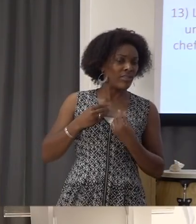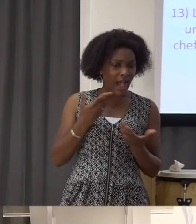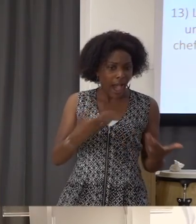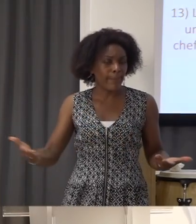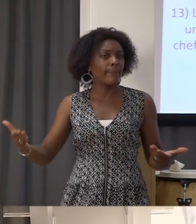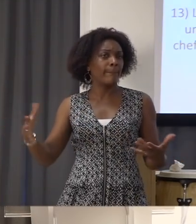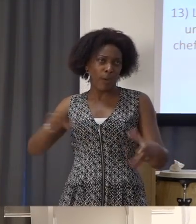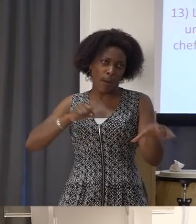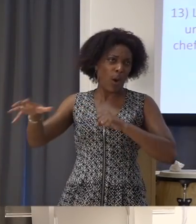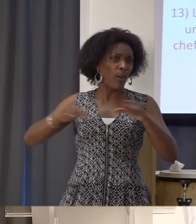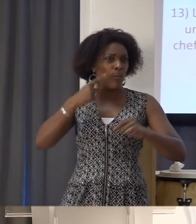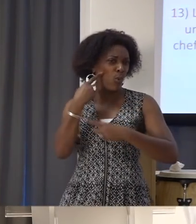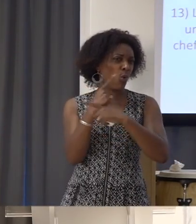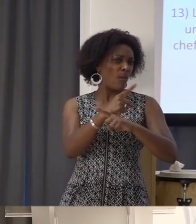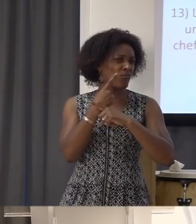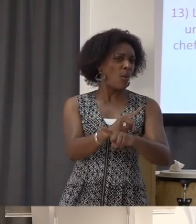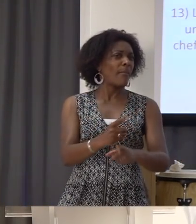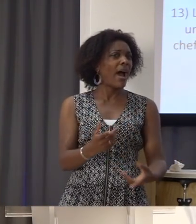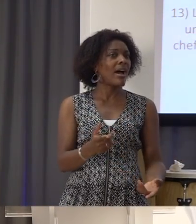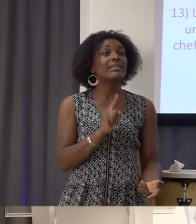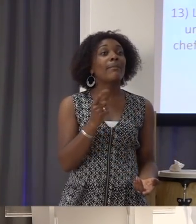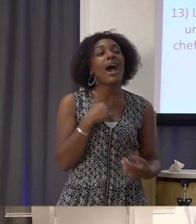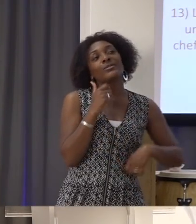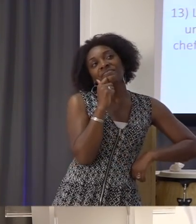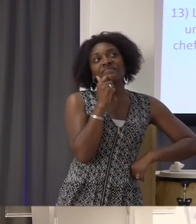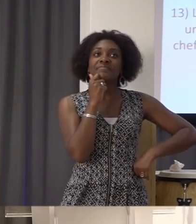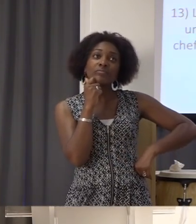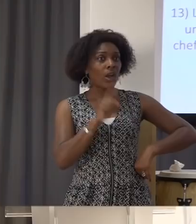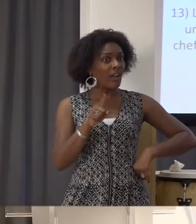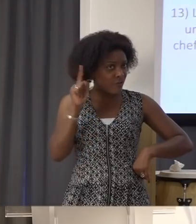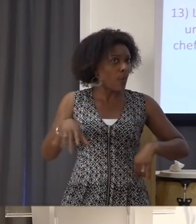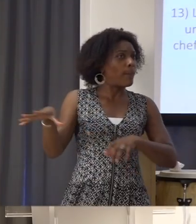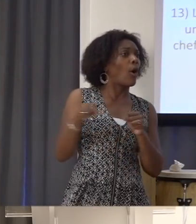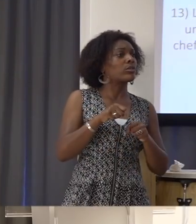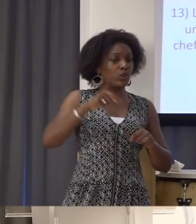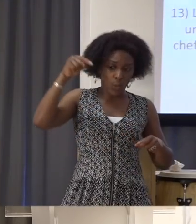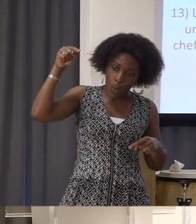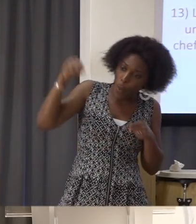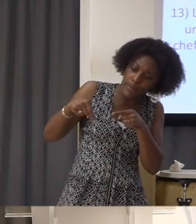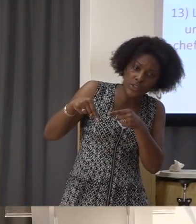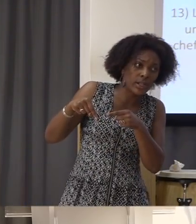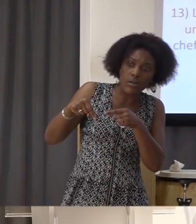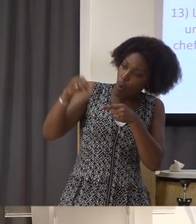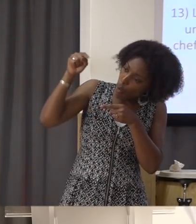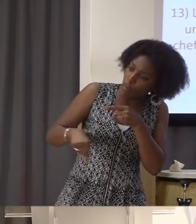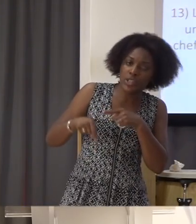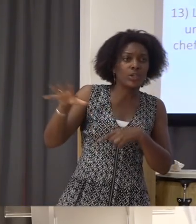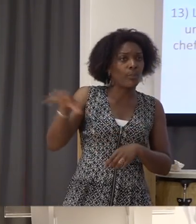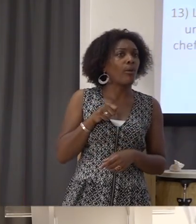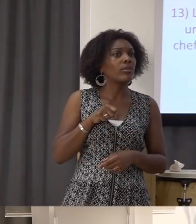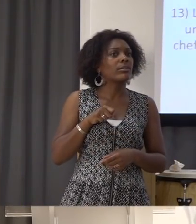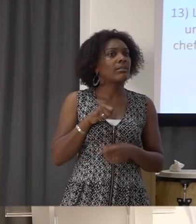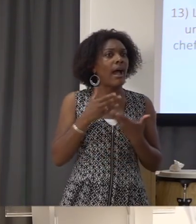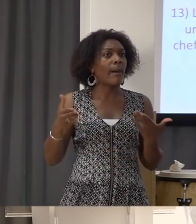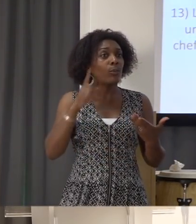Dieu. Ce n'est plus une option. C'est une obligation maintenant. Parce que le